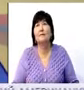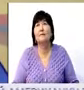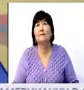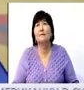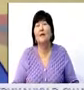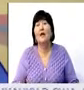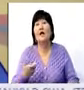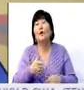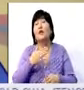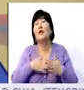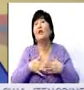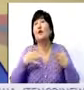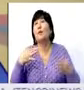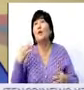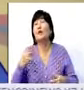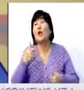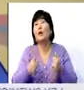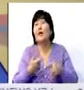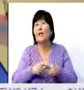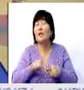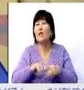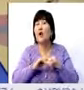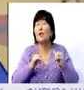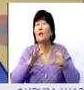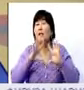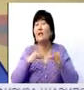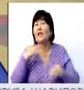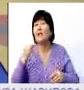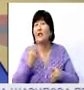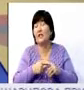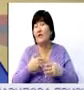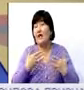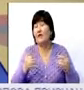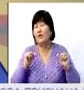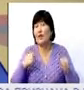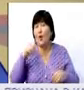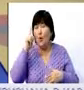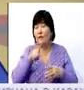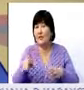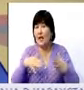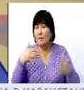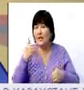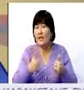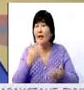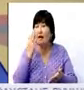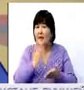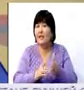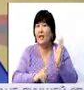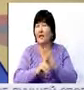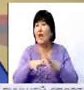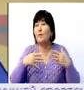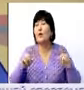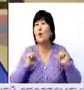Нас очень радует большой интерес к турниру. Это значит, растет в целом интерес к этому виду спорта. Я уверен, что эти небольшие состязания станут началом